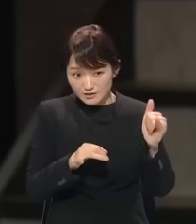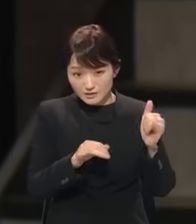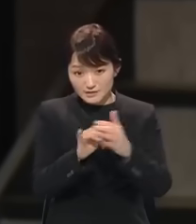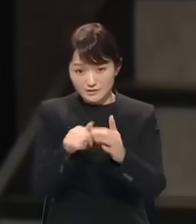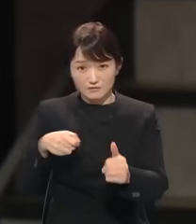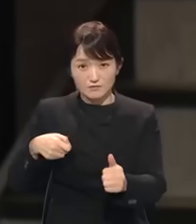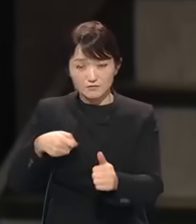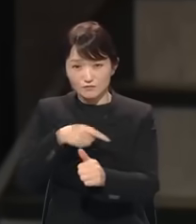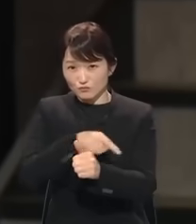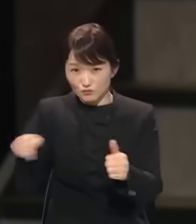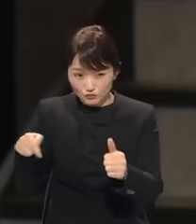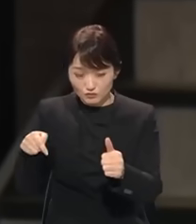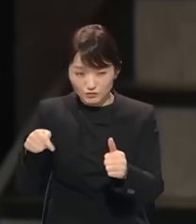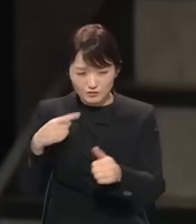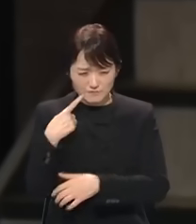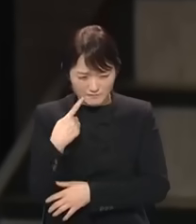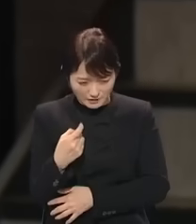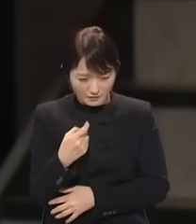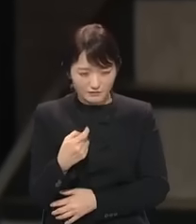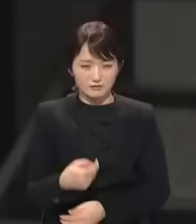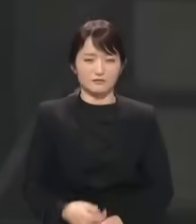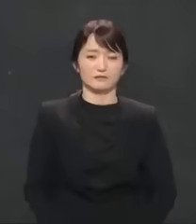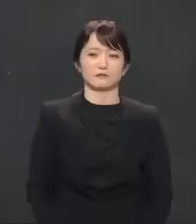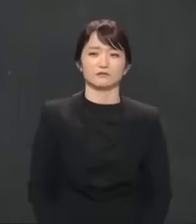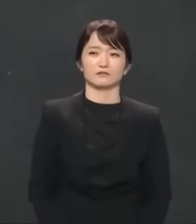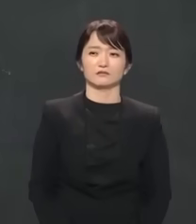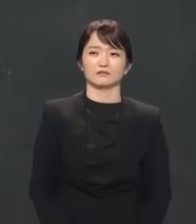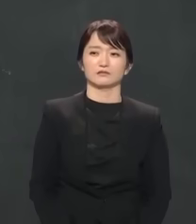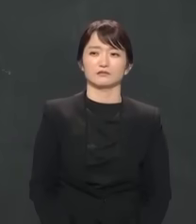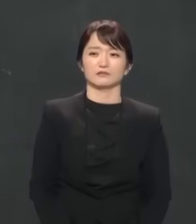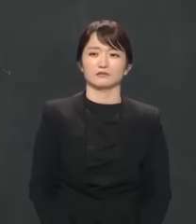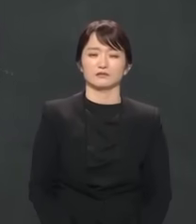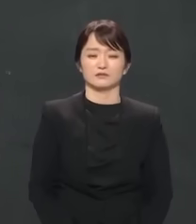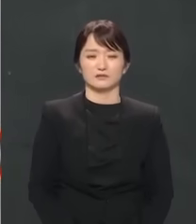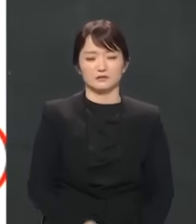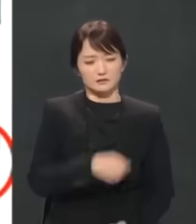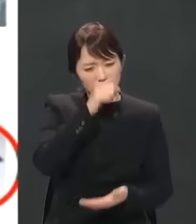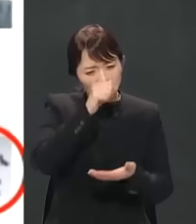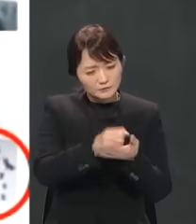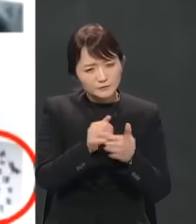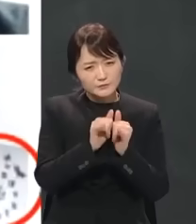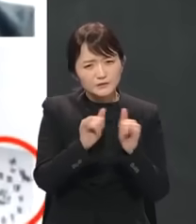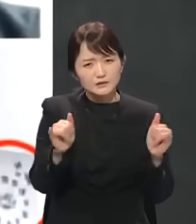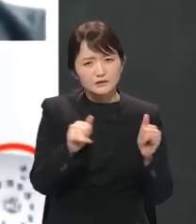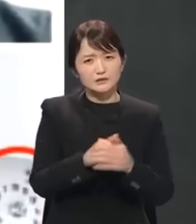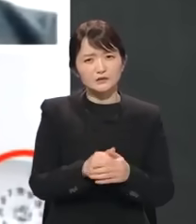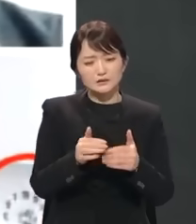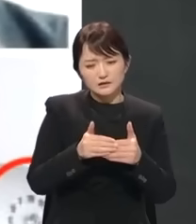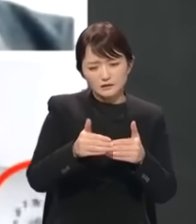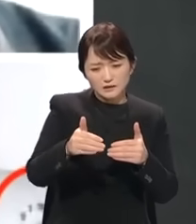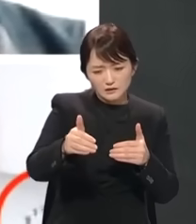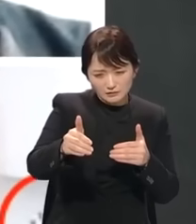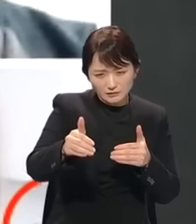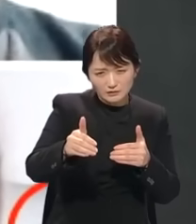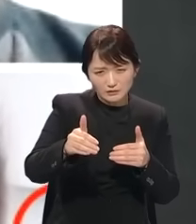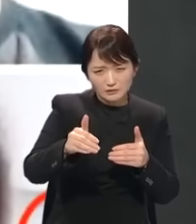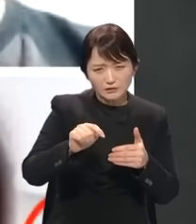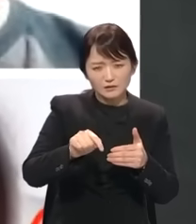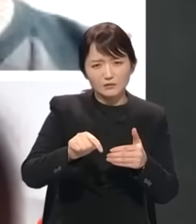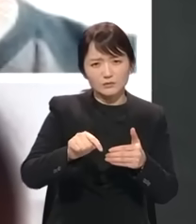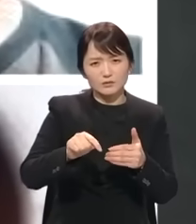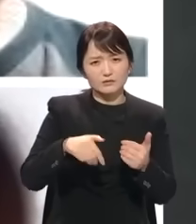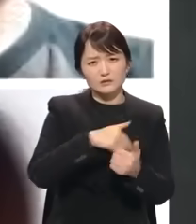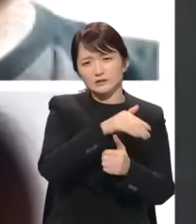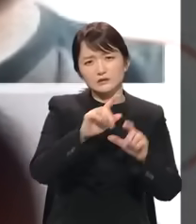해구를 하겠다 이제 이렇게 얘기를 하니까 사실은 이제 정상적인 사람이 저 과정을 거치면서 좀 비정상적으로 이제 바뀌게 되는